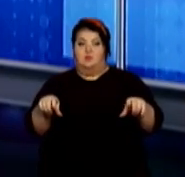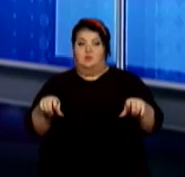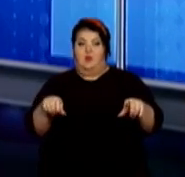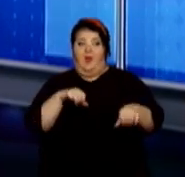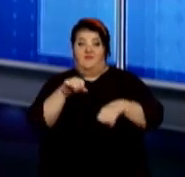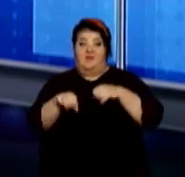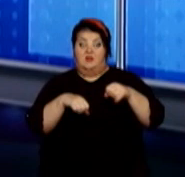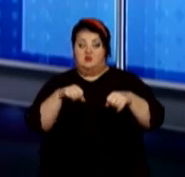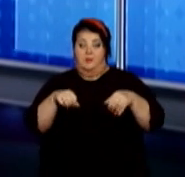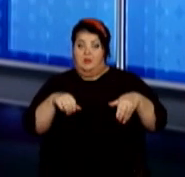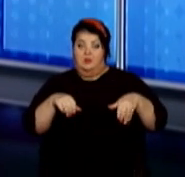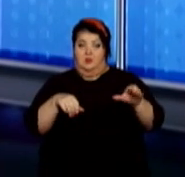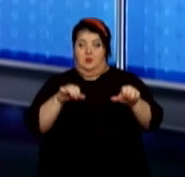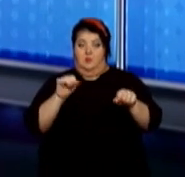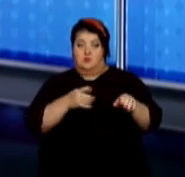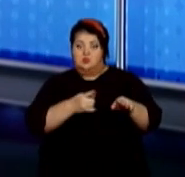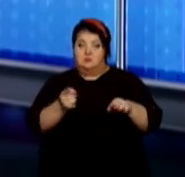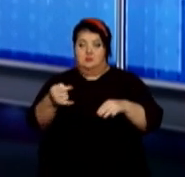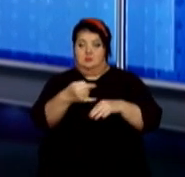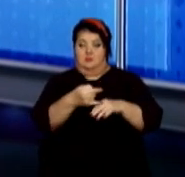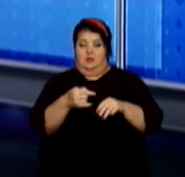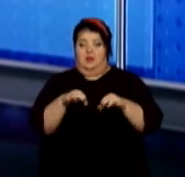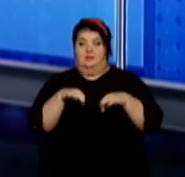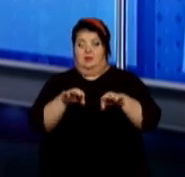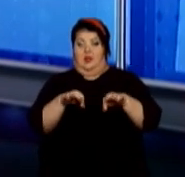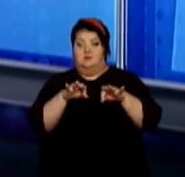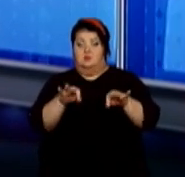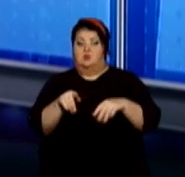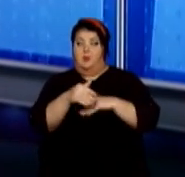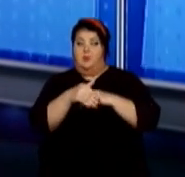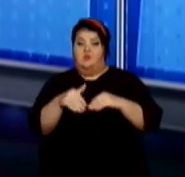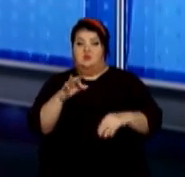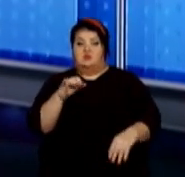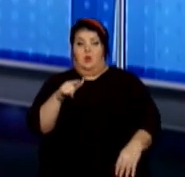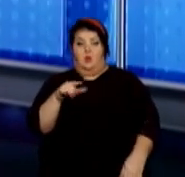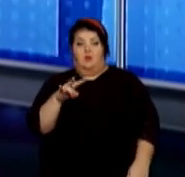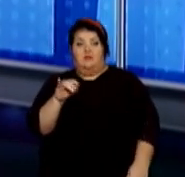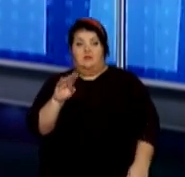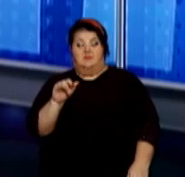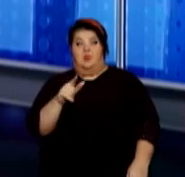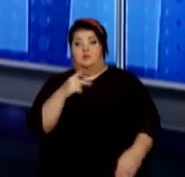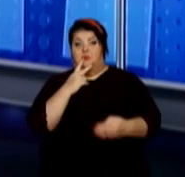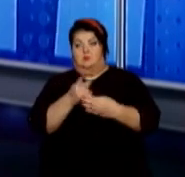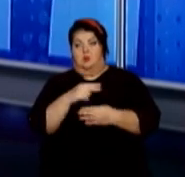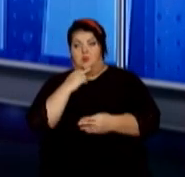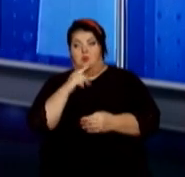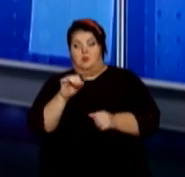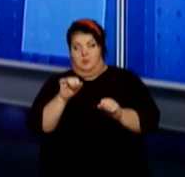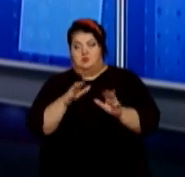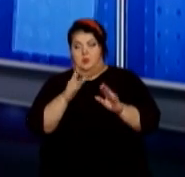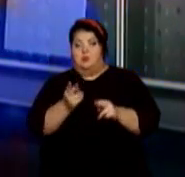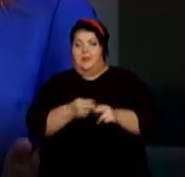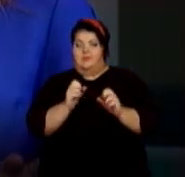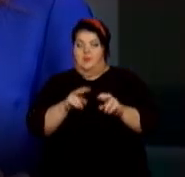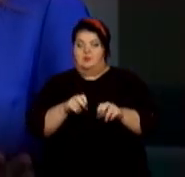велосипедну смугу можуть пересікати транспортні засоби. Це по вулиці Огнівській вони звертають увагу, що там може бути небезпека.